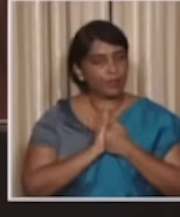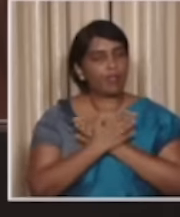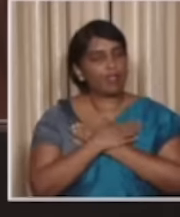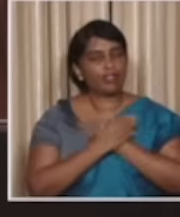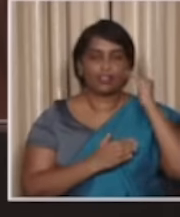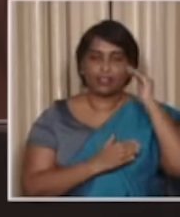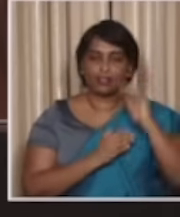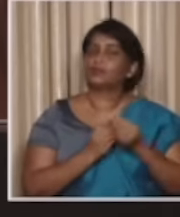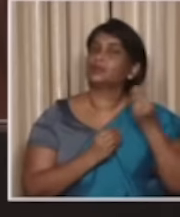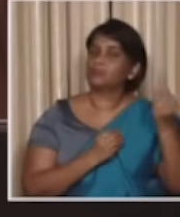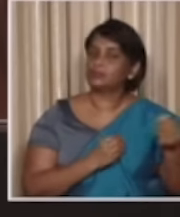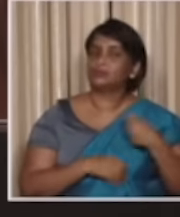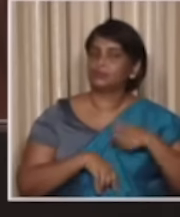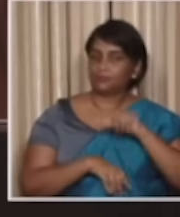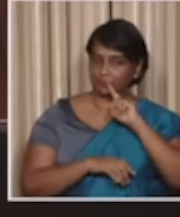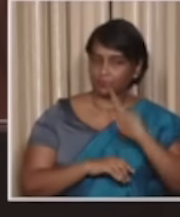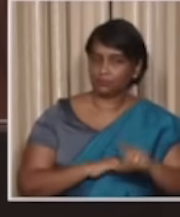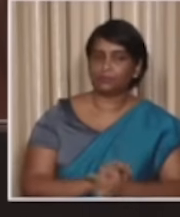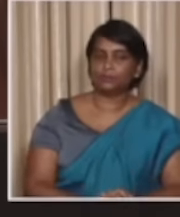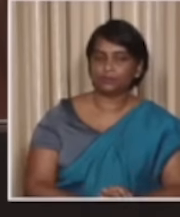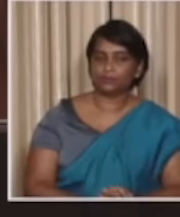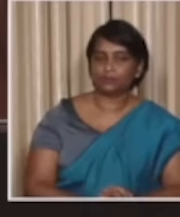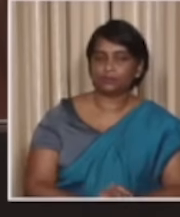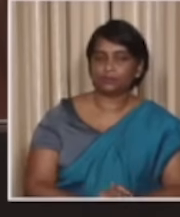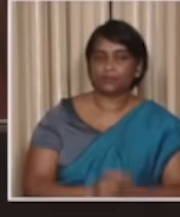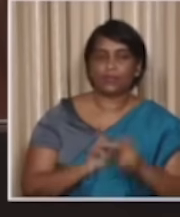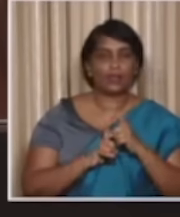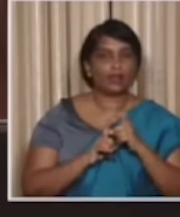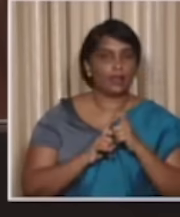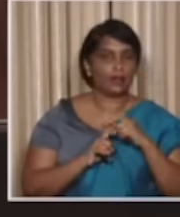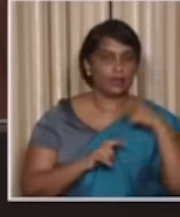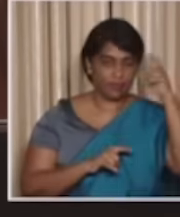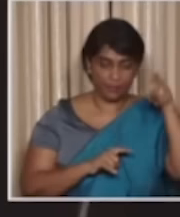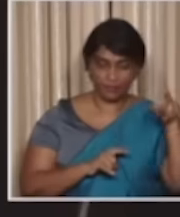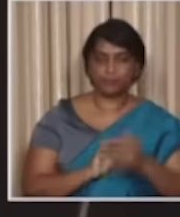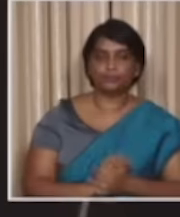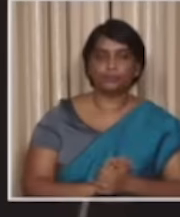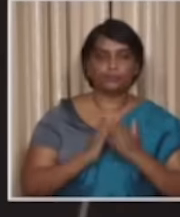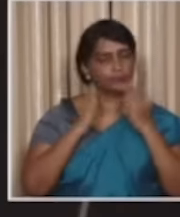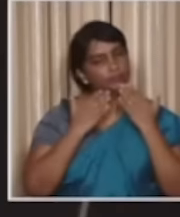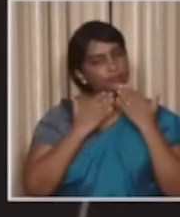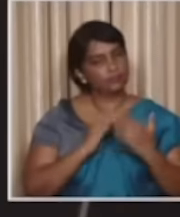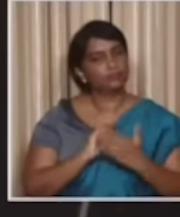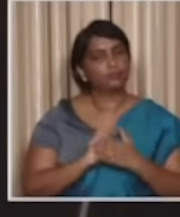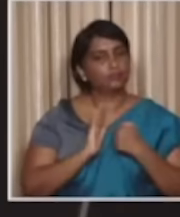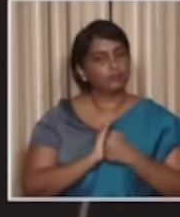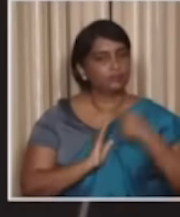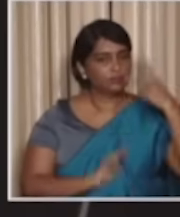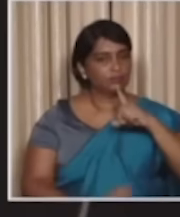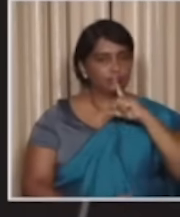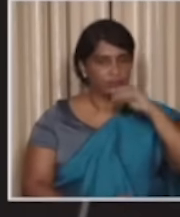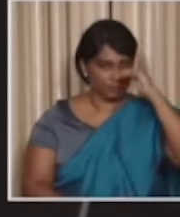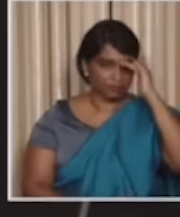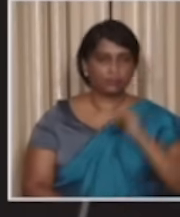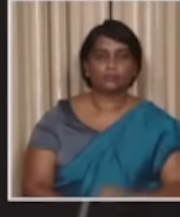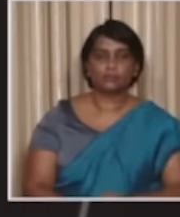ආදරනය දියනයට හිමිවෙනවායි කෙනෙක මේ අවස්ථාව සඳහන් කරන. ගරු දෑනාගමගේ මැතිනිය. ස්තුති ගරු නියෝජි